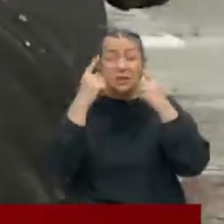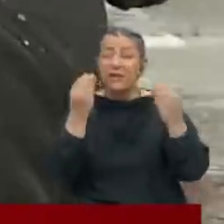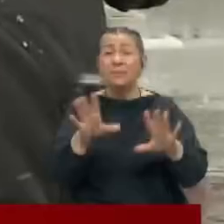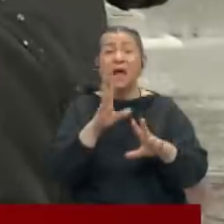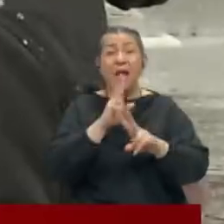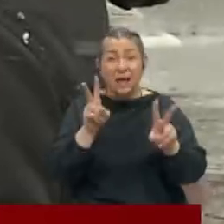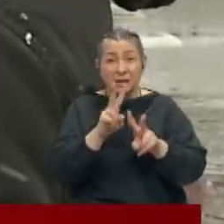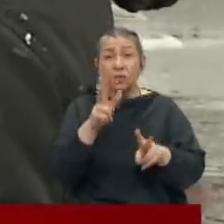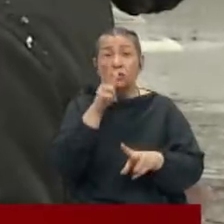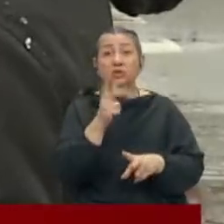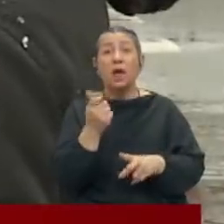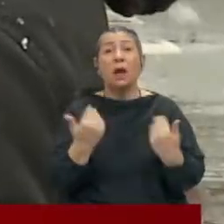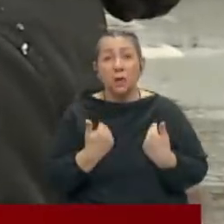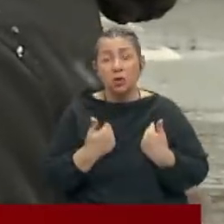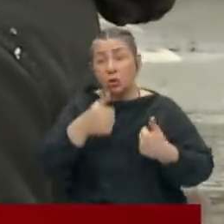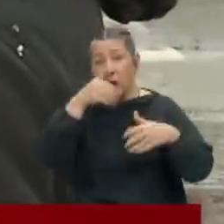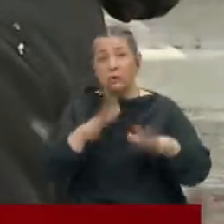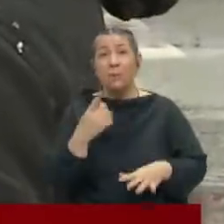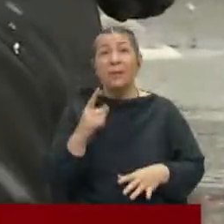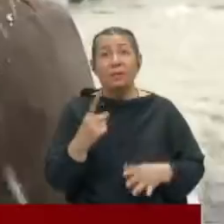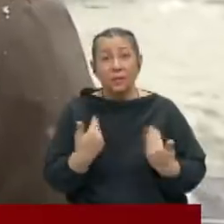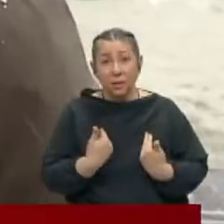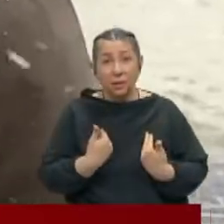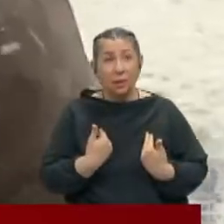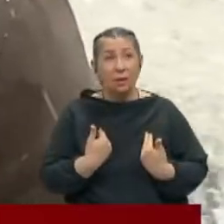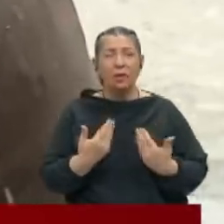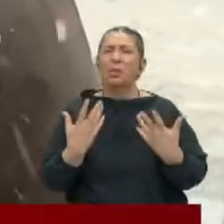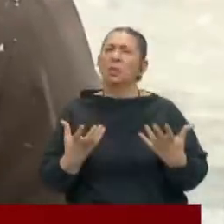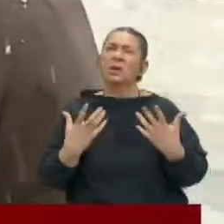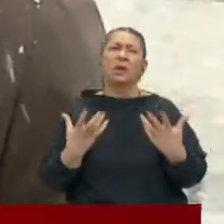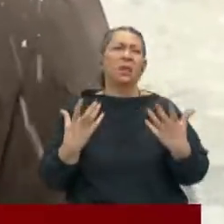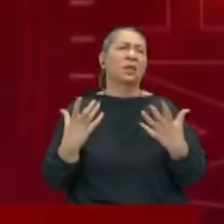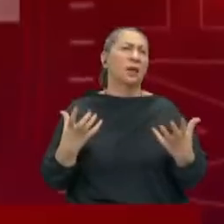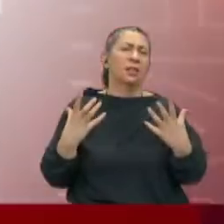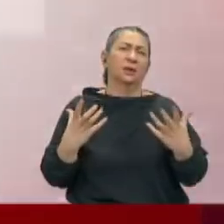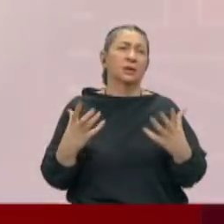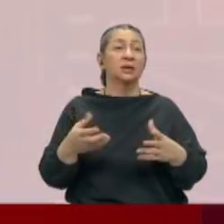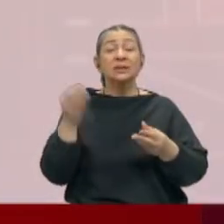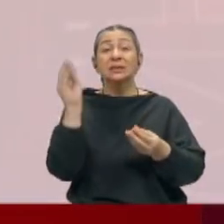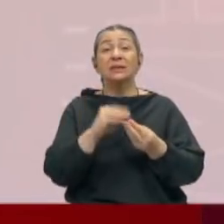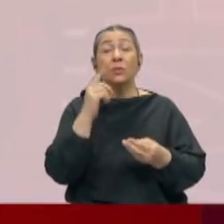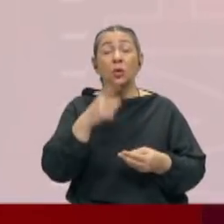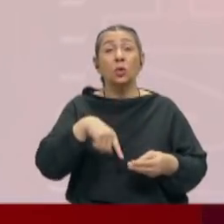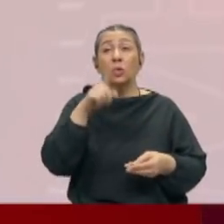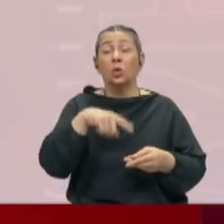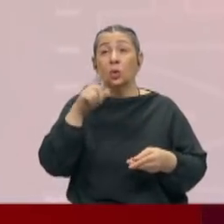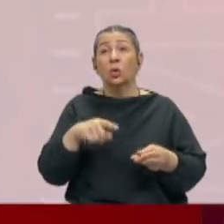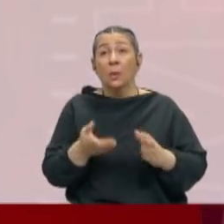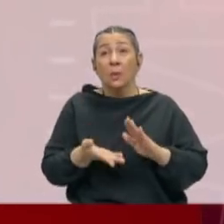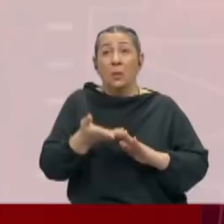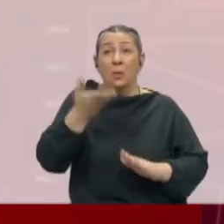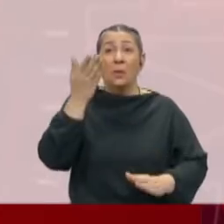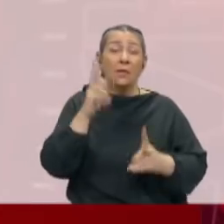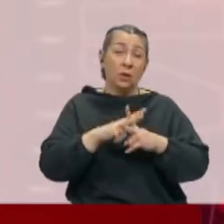vermesin. Elektrik 300 lira geldi. Doğalgaz 1000 lira geldi. Yandık. Zamlı tarife gün be gün daha çok